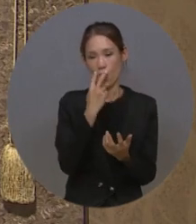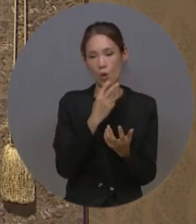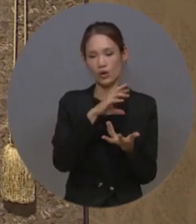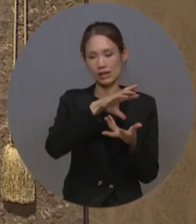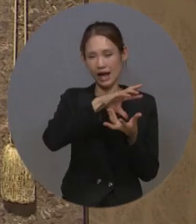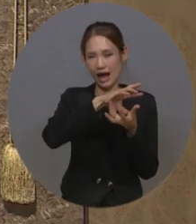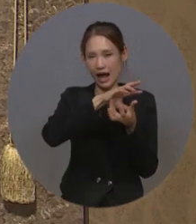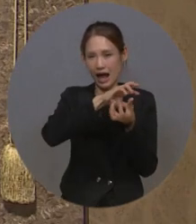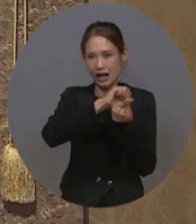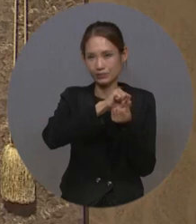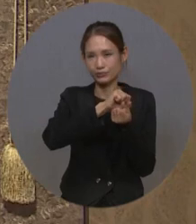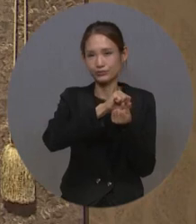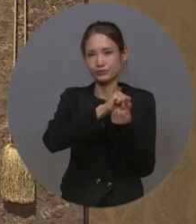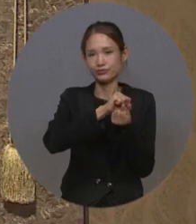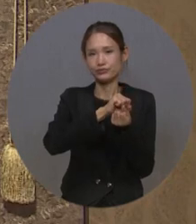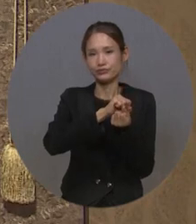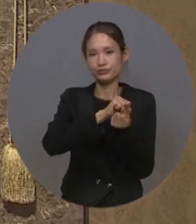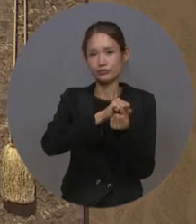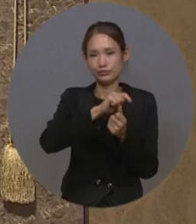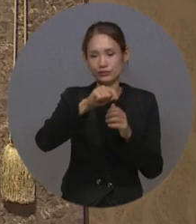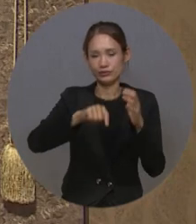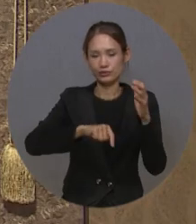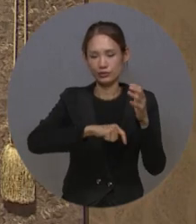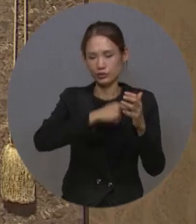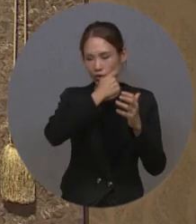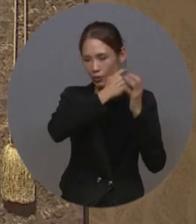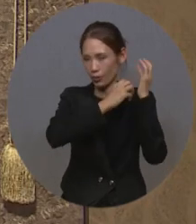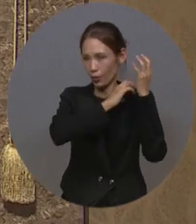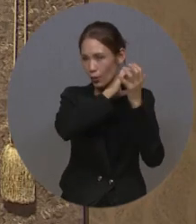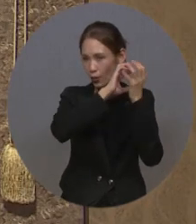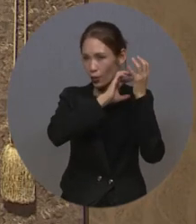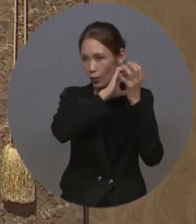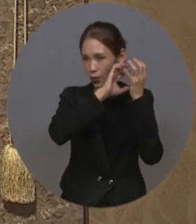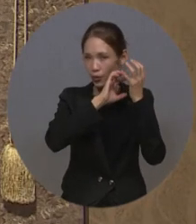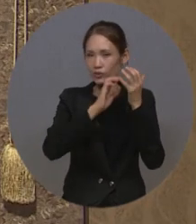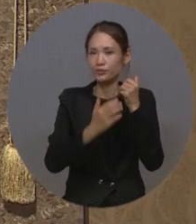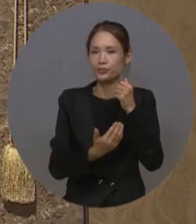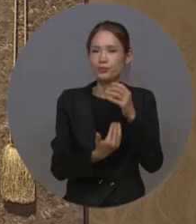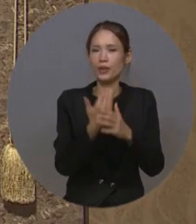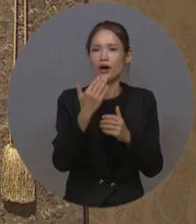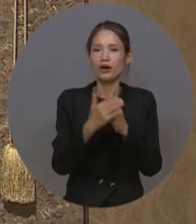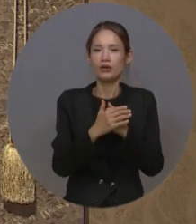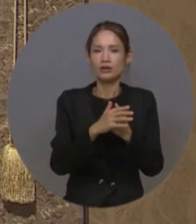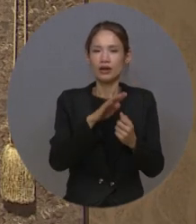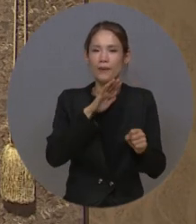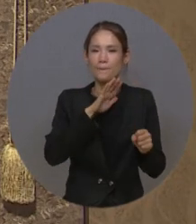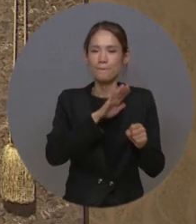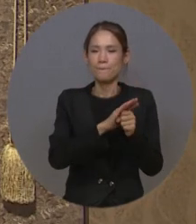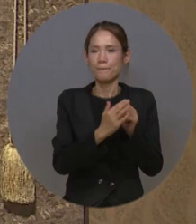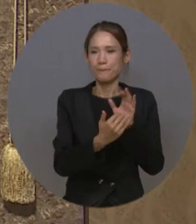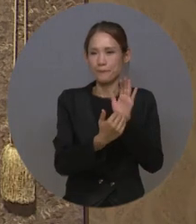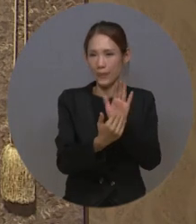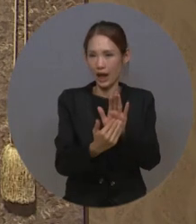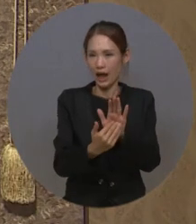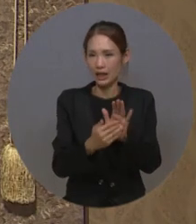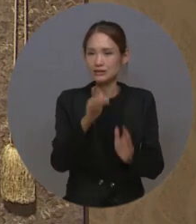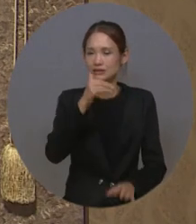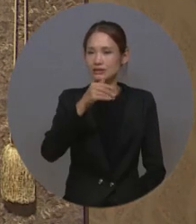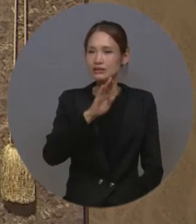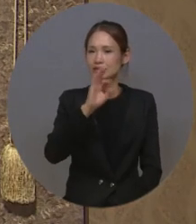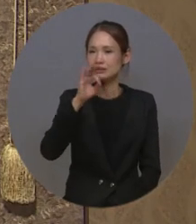압축해주는 그곳에 이제 모터 소음이 나니까 소리가 안 나게 거기를 이렇게 막아주는 흡음